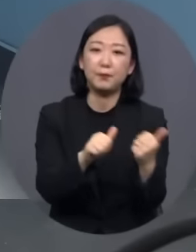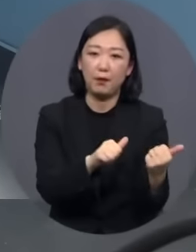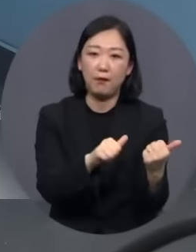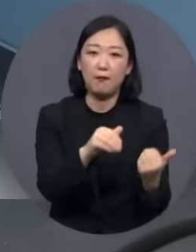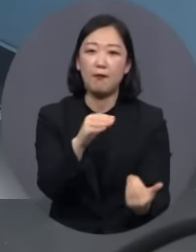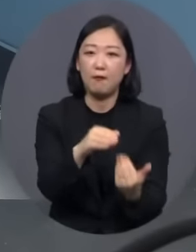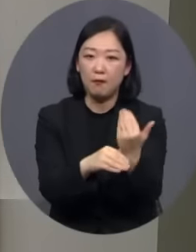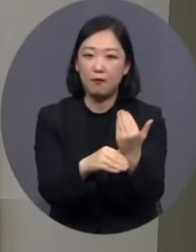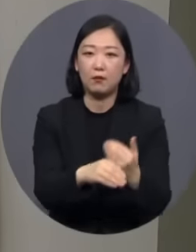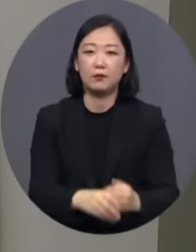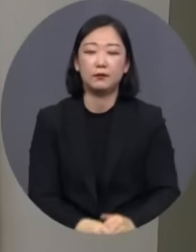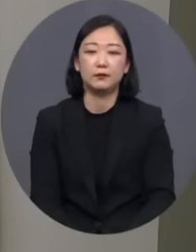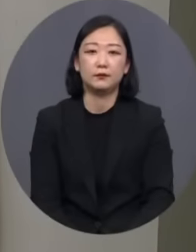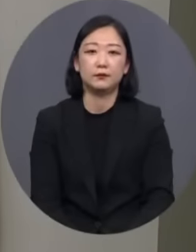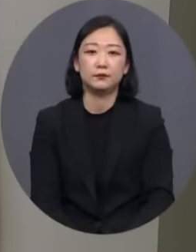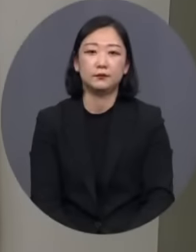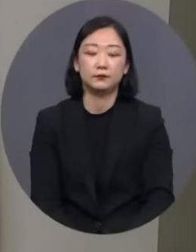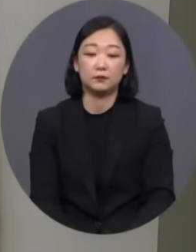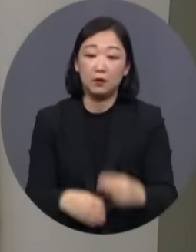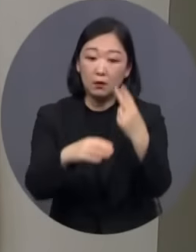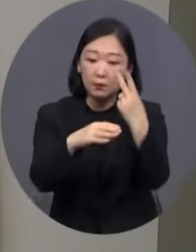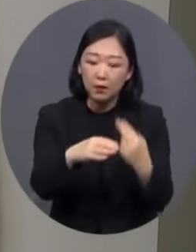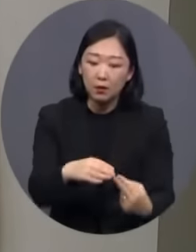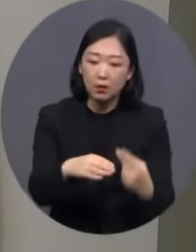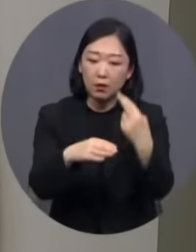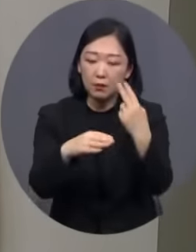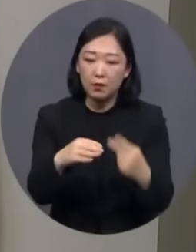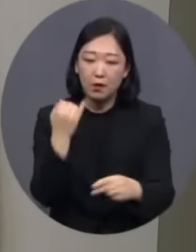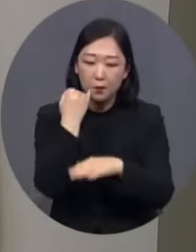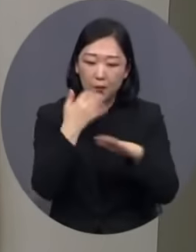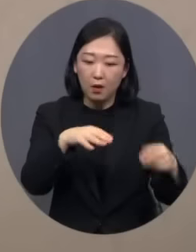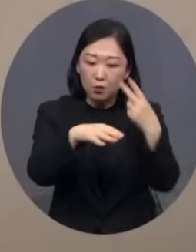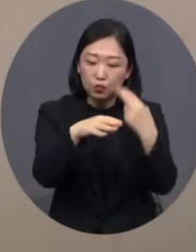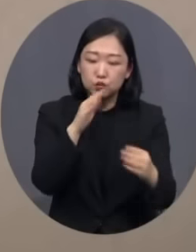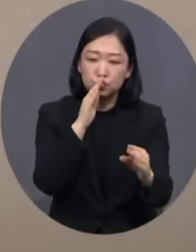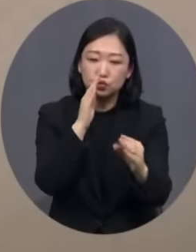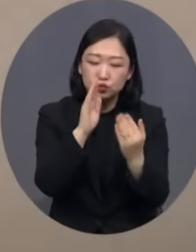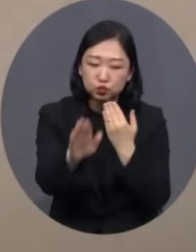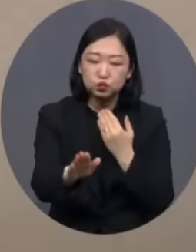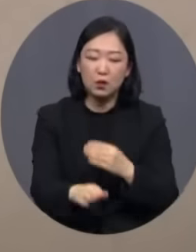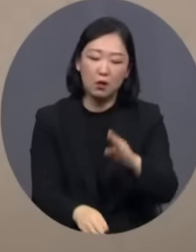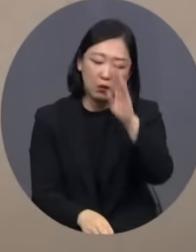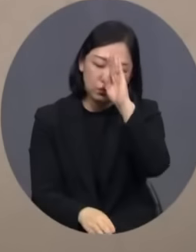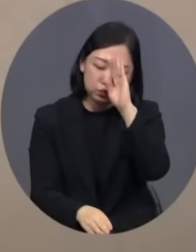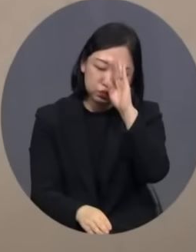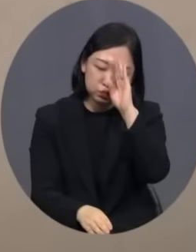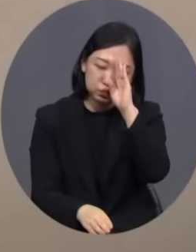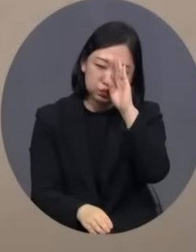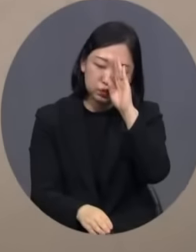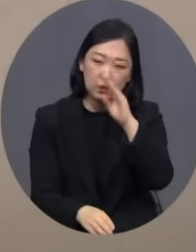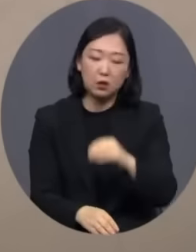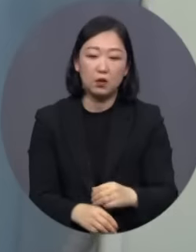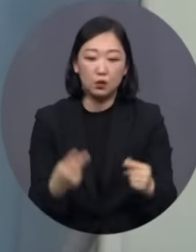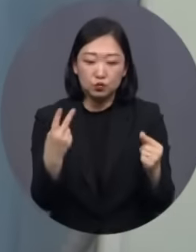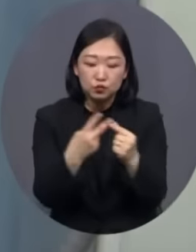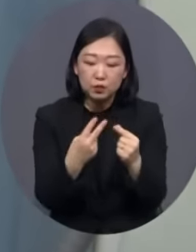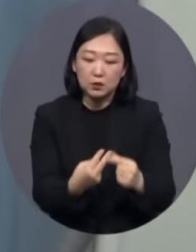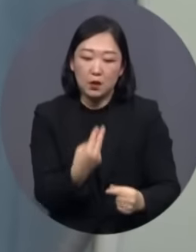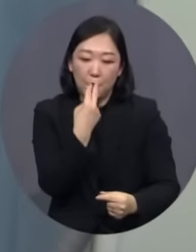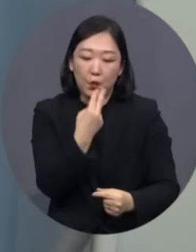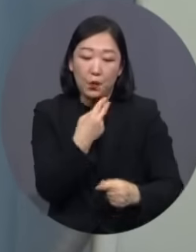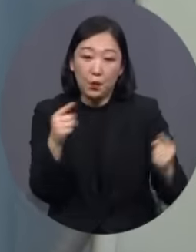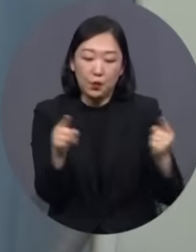사고가 일어났습니다. 다이버는 스쿠버 다이빙 후 잠수병을 호소하며 의료원을 찾았고 두 번째 고압산소 치료